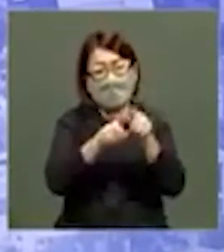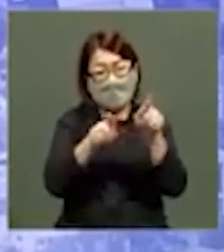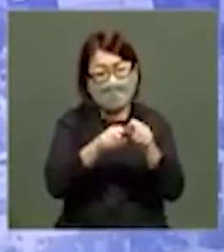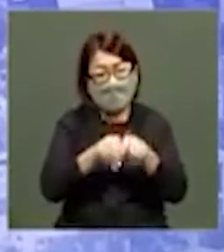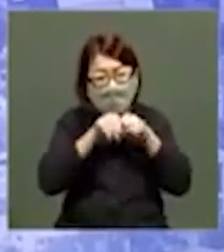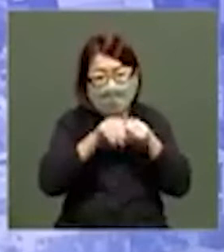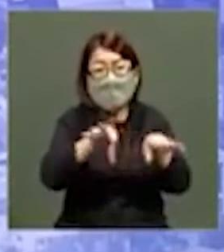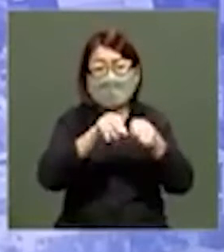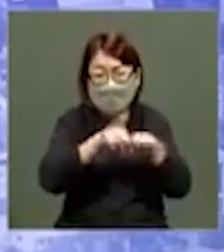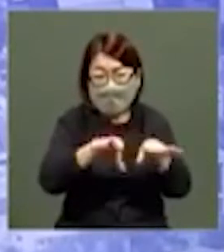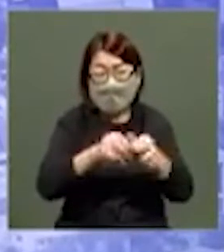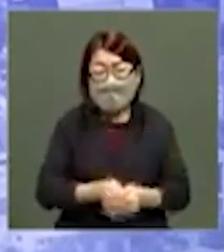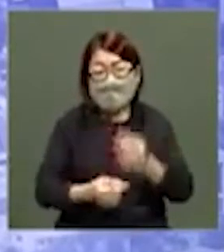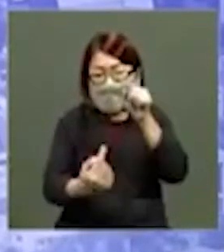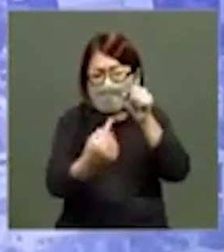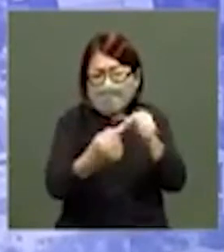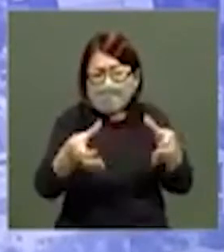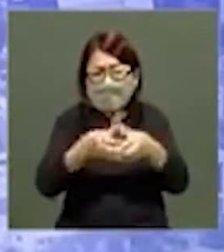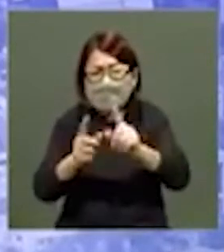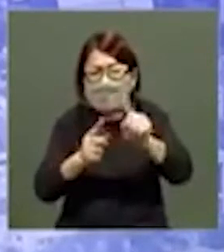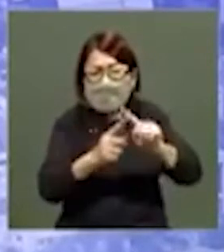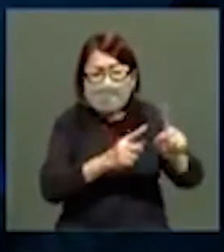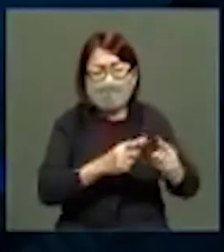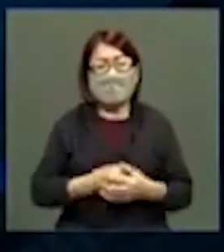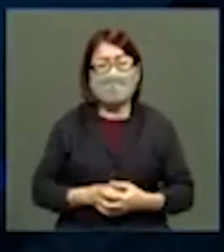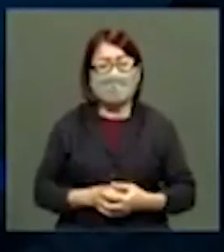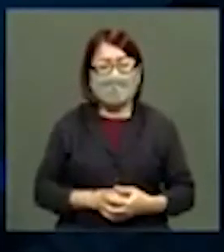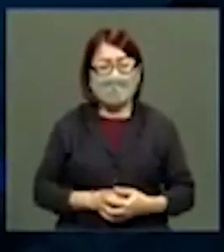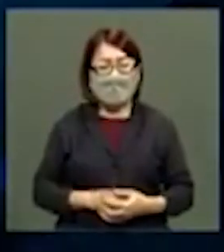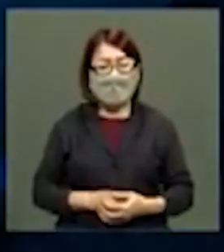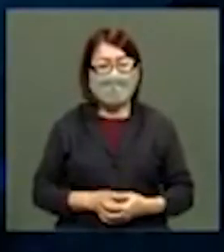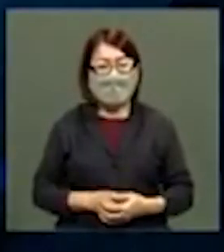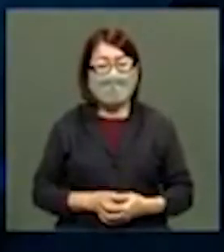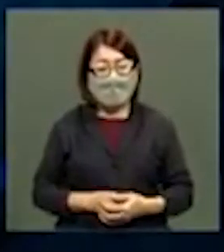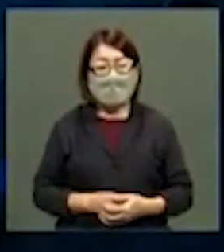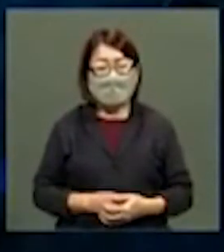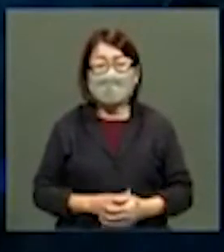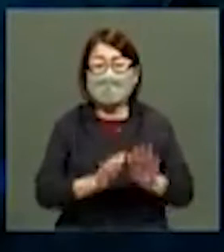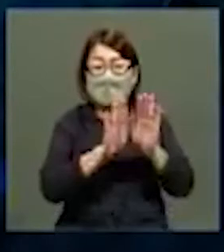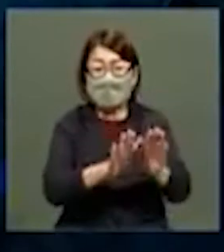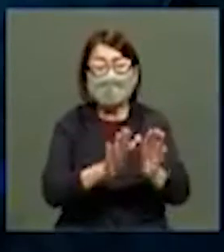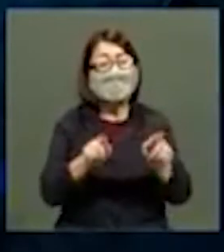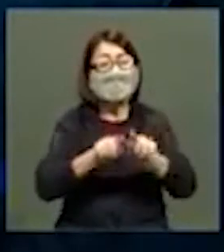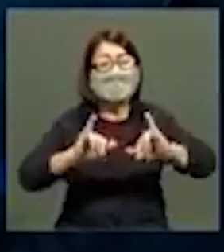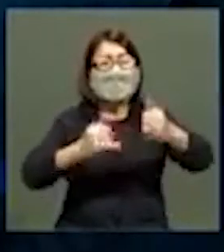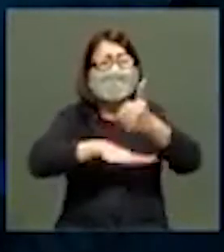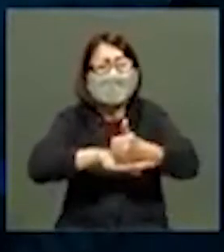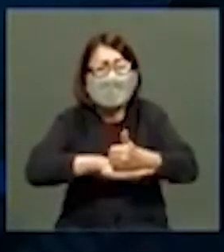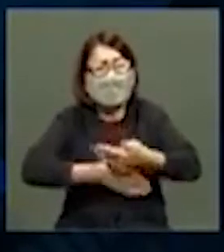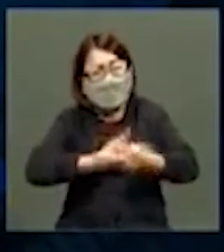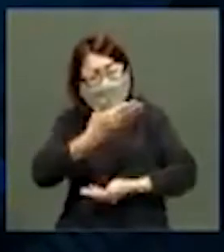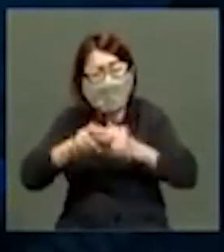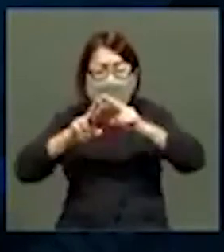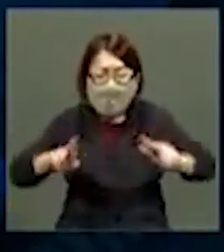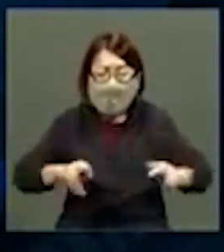มาเจาะกลุ่มให้กับทางฝ่ายต่างๆแล้วก็ขออนุญาตสื่อสารไปยังผู้ประกอบการทั้งหลาย